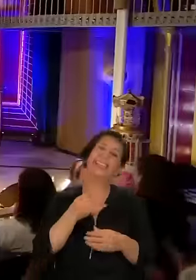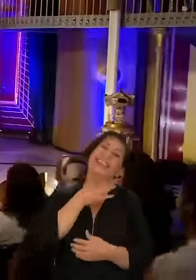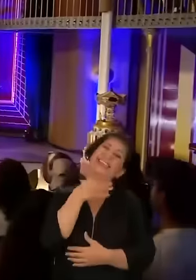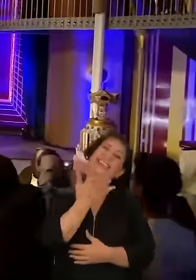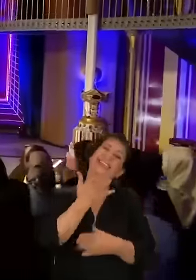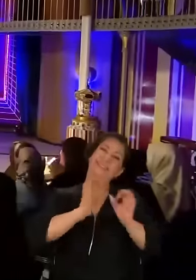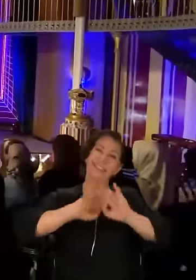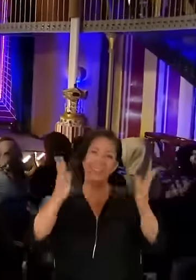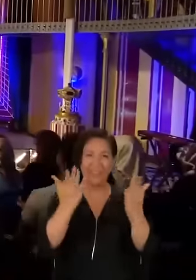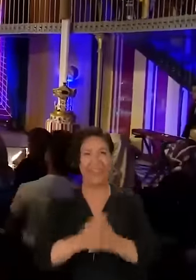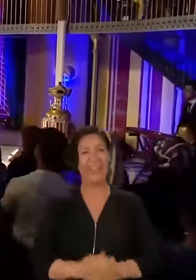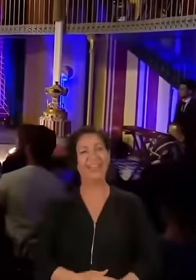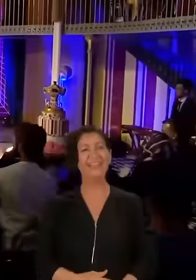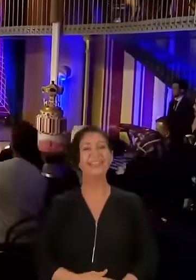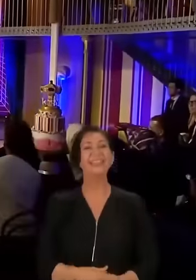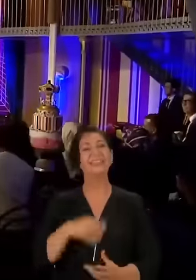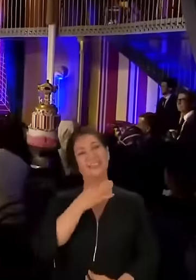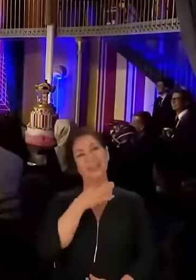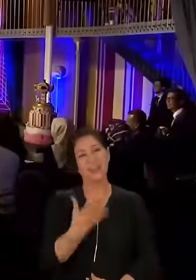efendim mükemmel. Mükemmel.